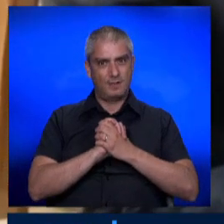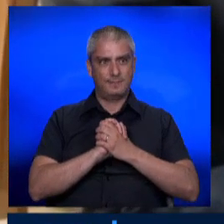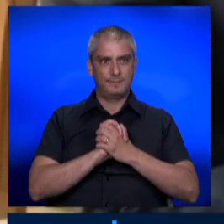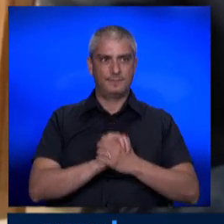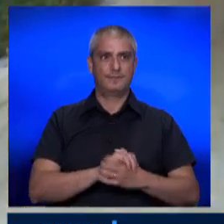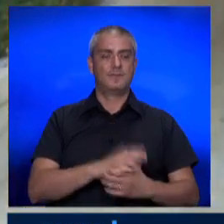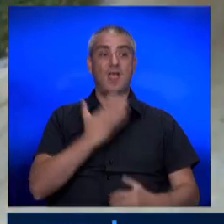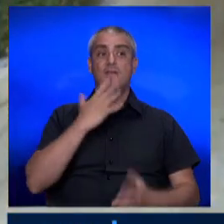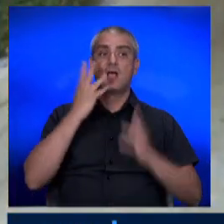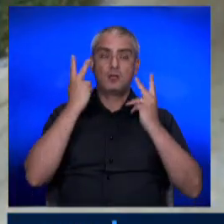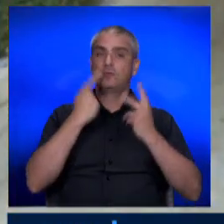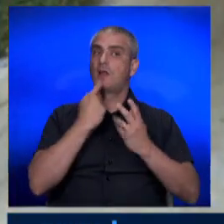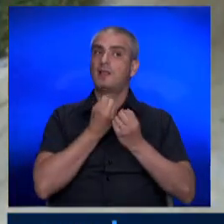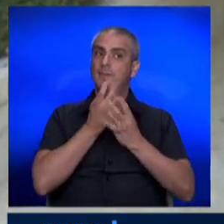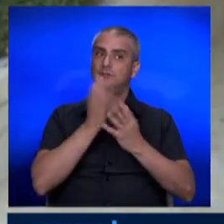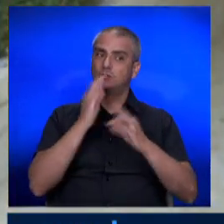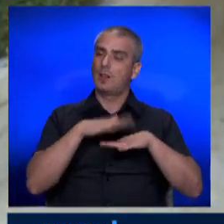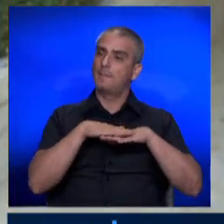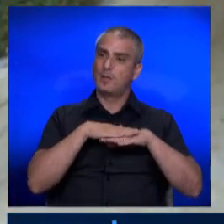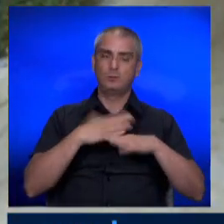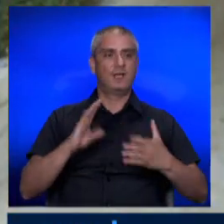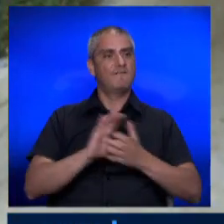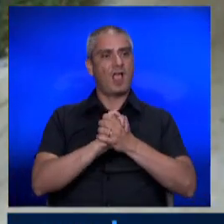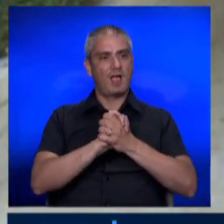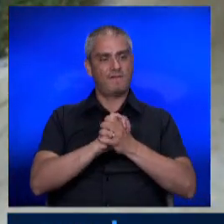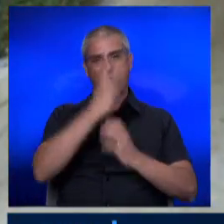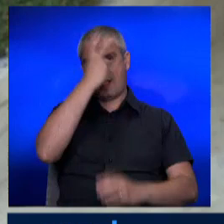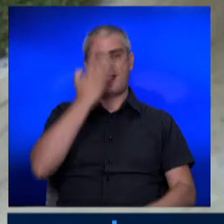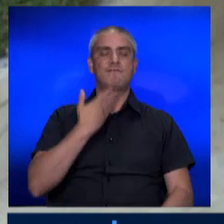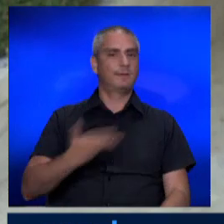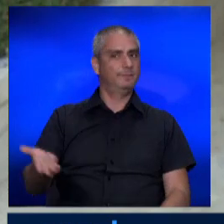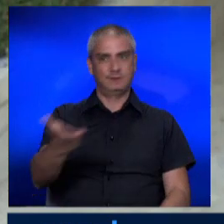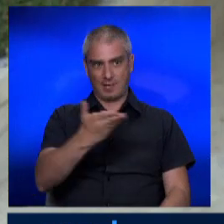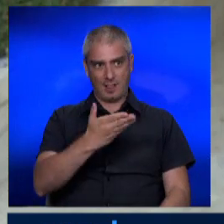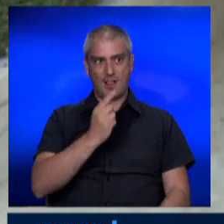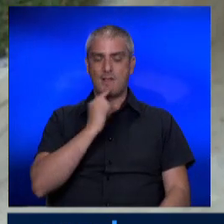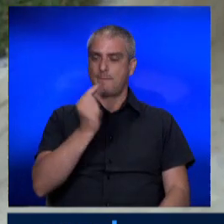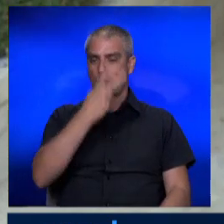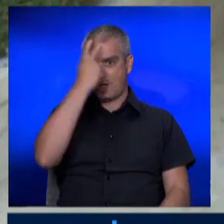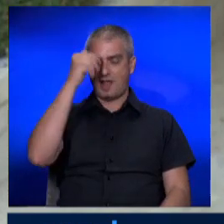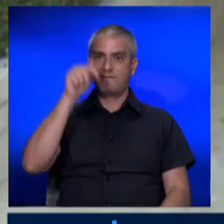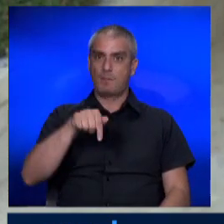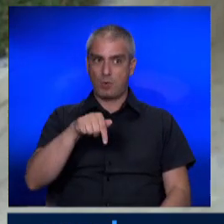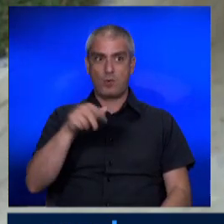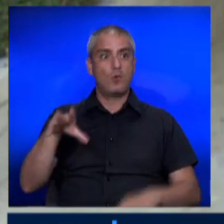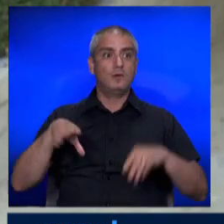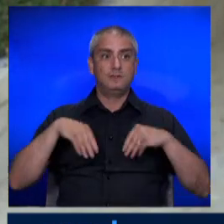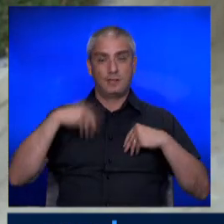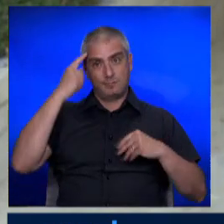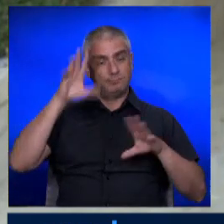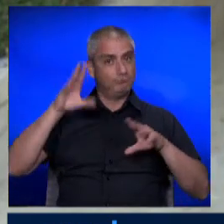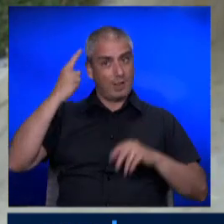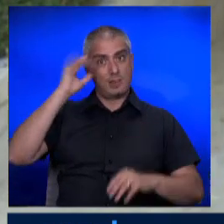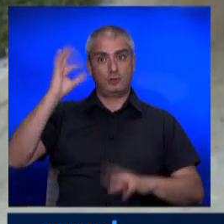הרב היה חשוב לו להעביר מסר של פיוס ושל אחווה לערביי ישראל, המיעוט הערבי כאן. הוא הסכים לדעתו של